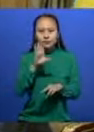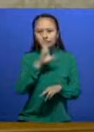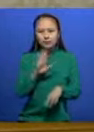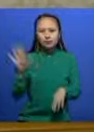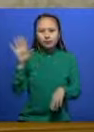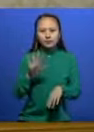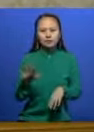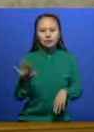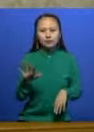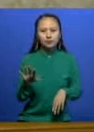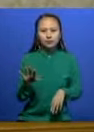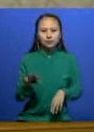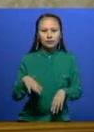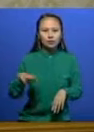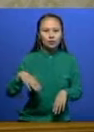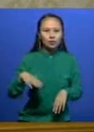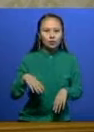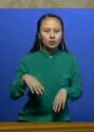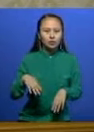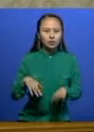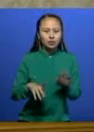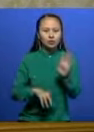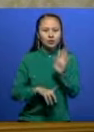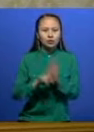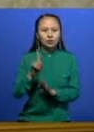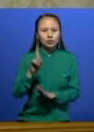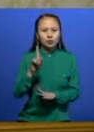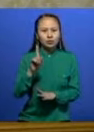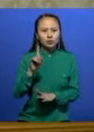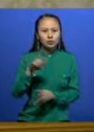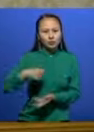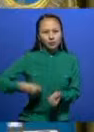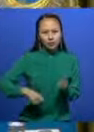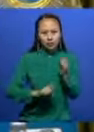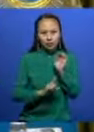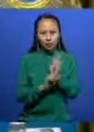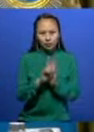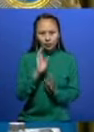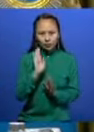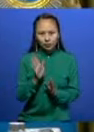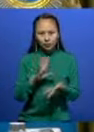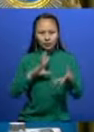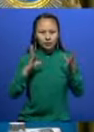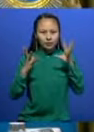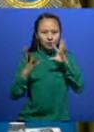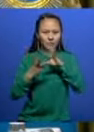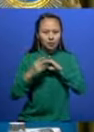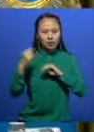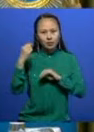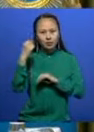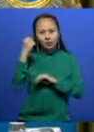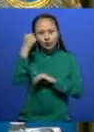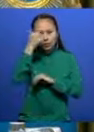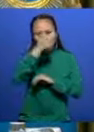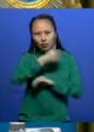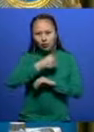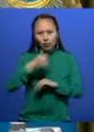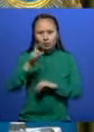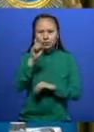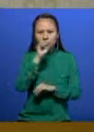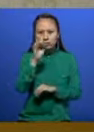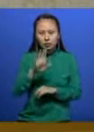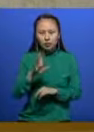ендігі айдың аяғынан егін егу басталады. Дегенменен жалпы жылдың қорытындысы жаман